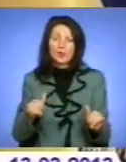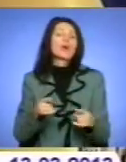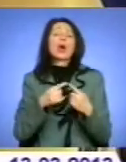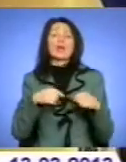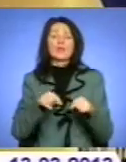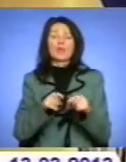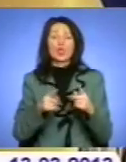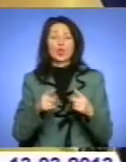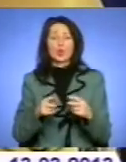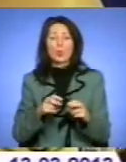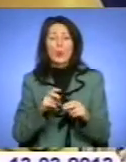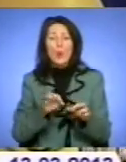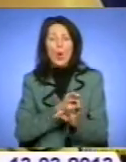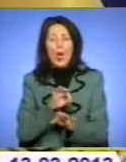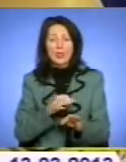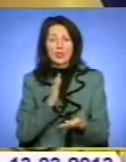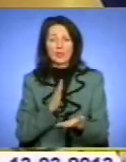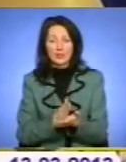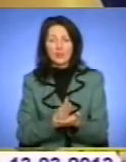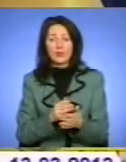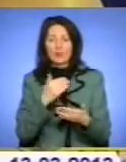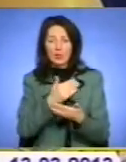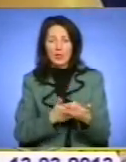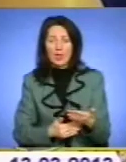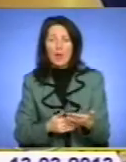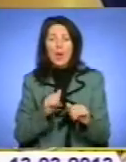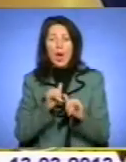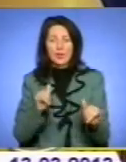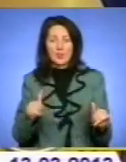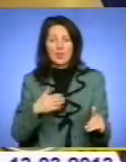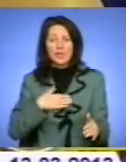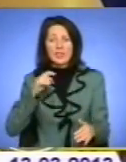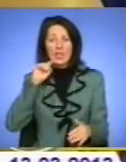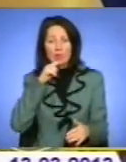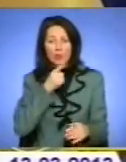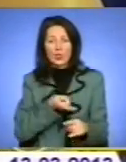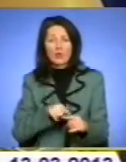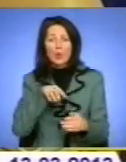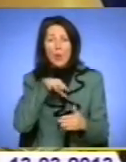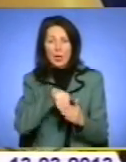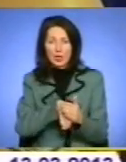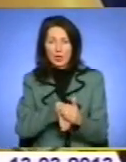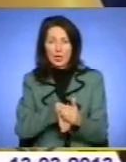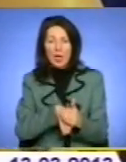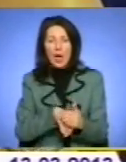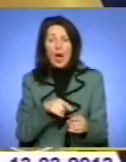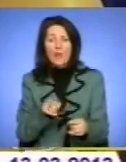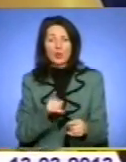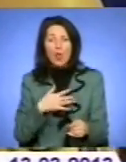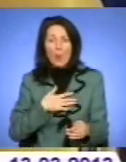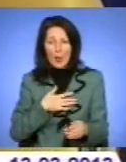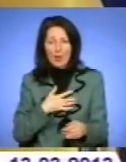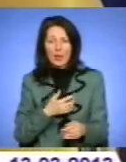Появилась програма активізації розвитку нашої економіки. В чому вона заключається? В тому, що ми, нарешті,